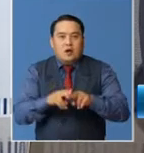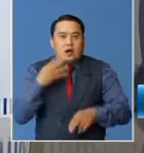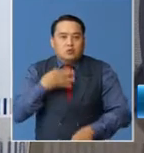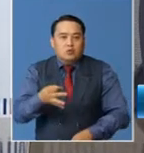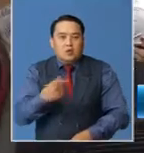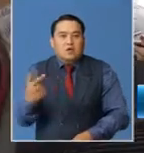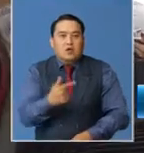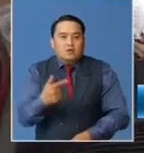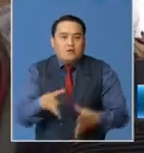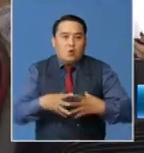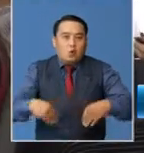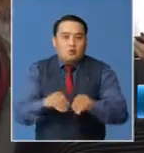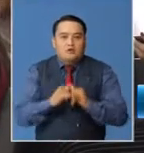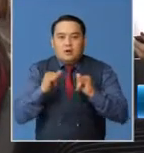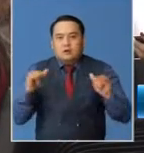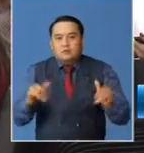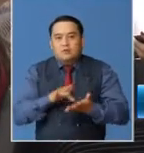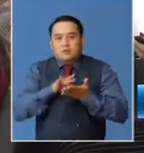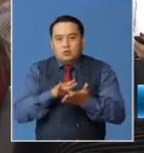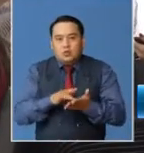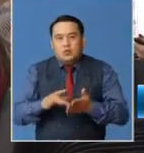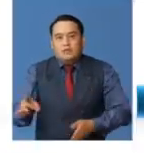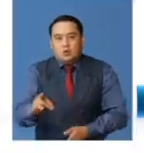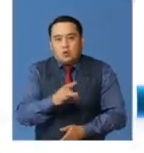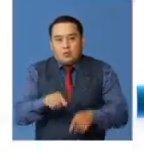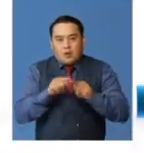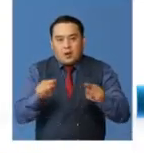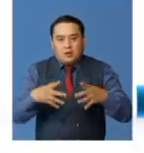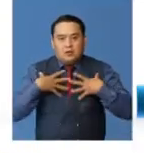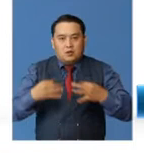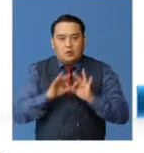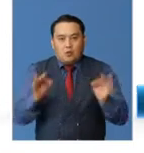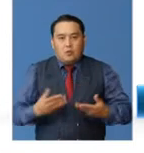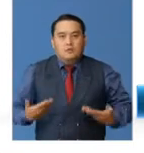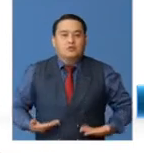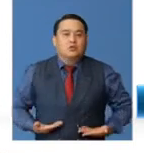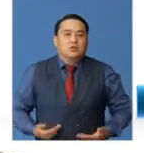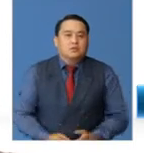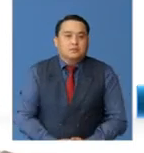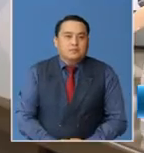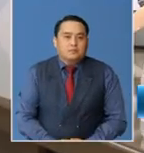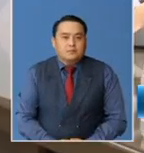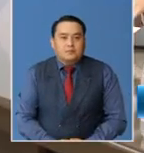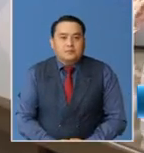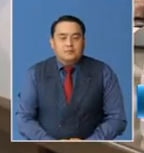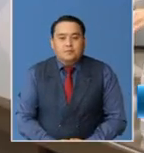и ЖТСУского географического общества, развитие туризма в регионе и пропаганда здорового образа жизни.